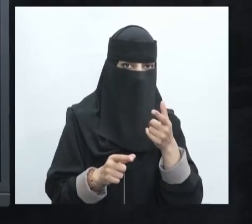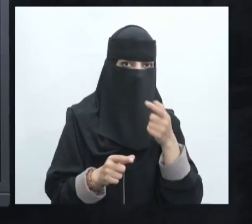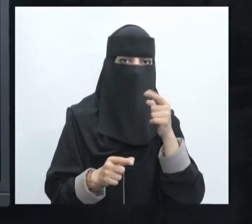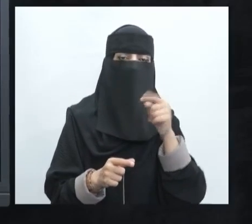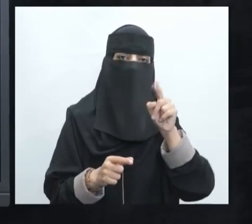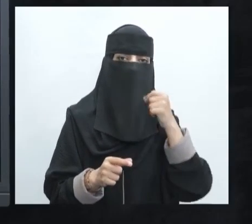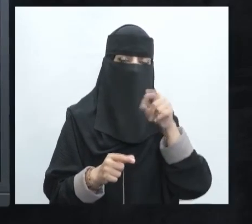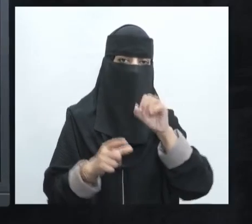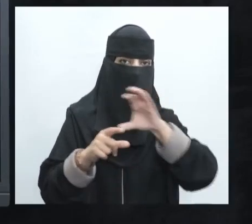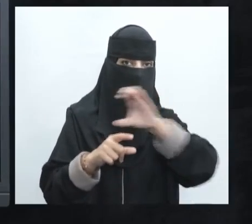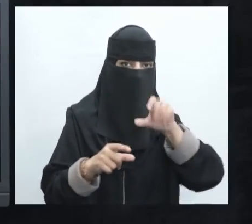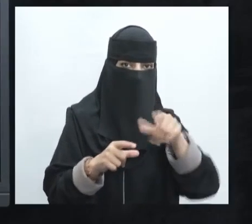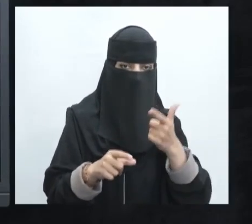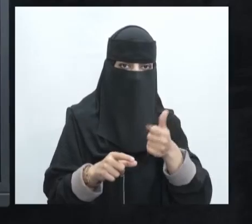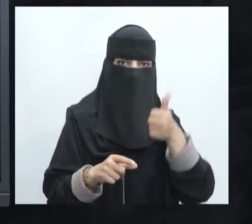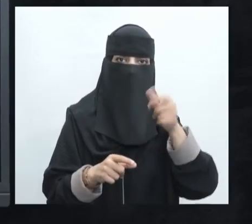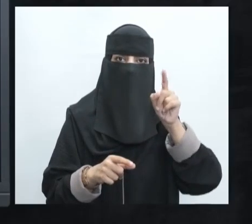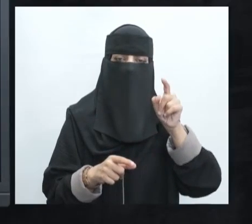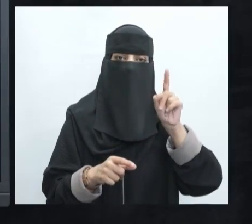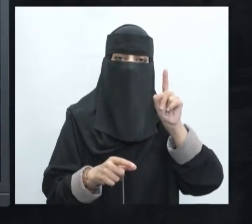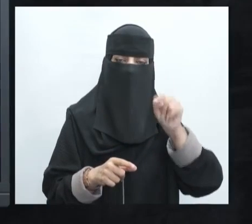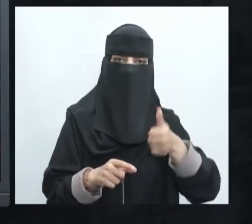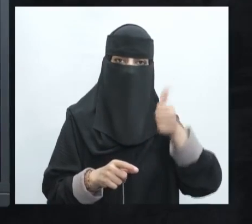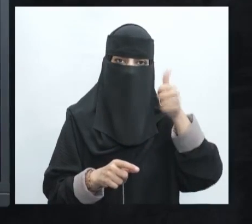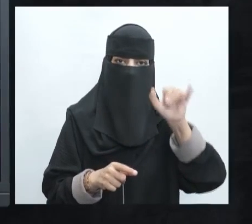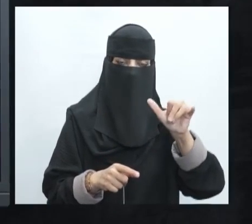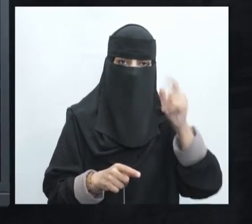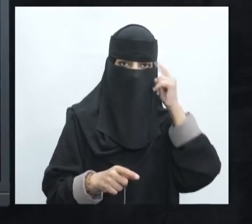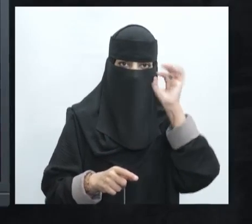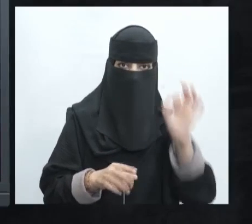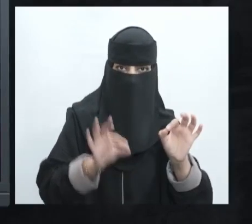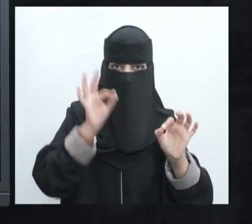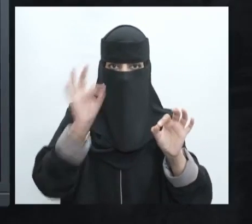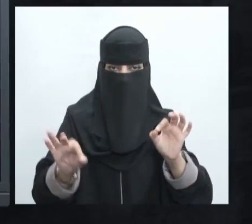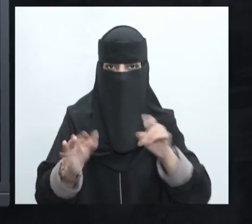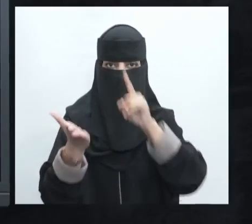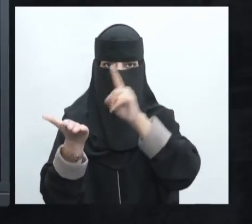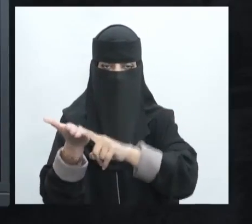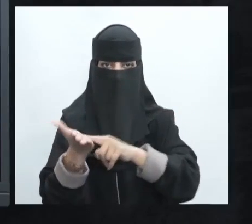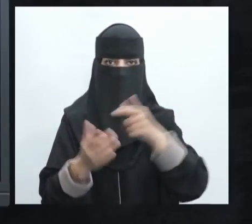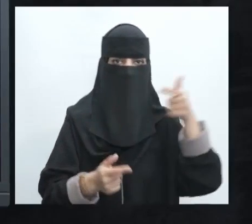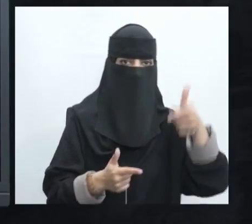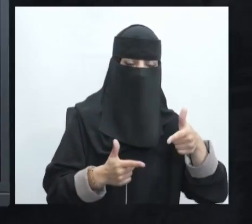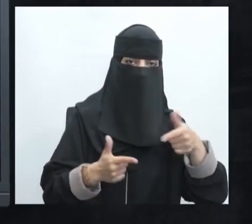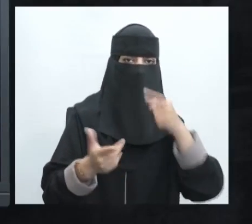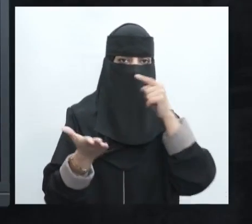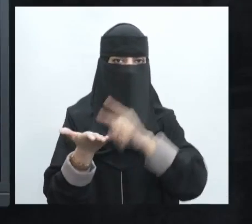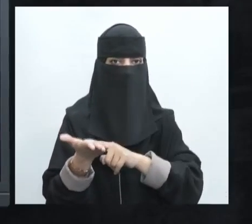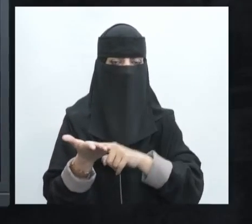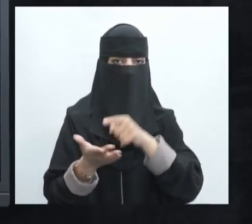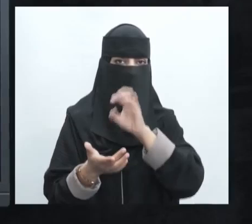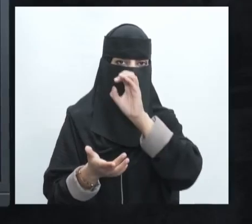رأي. إذا من يقارن لي بين الرأي والحقيقة؟ أحسنتم، الرأي ما